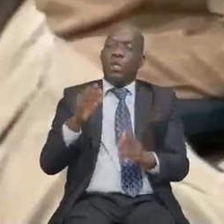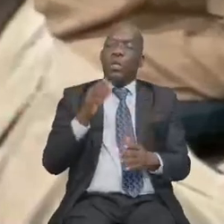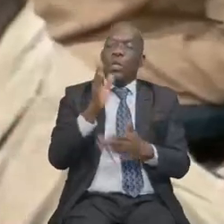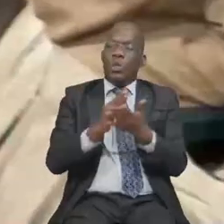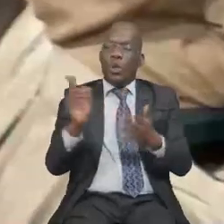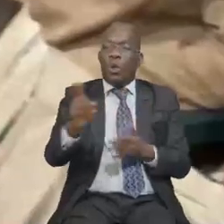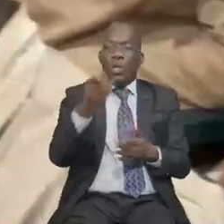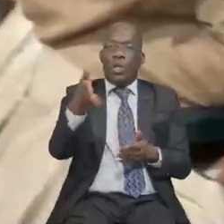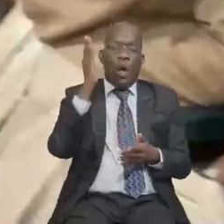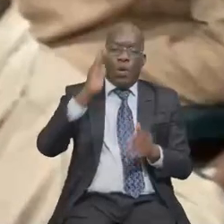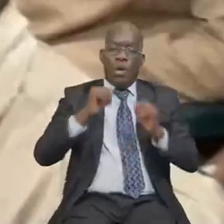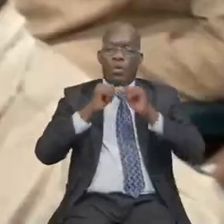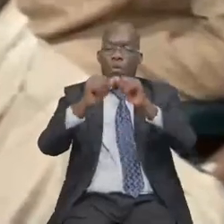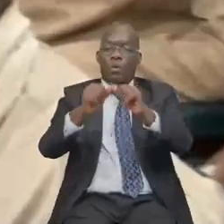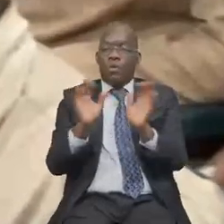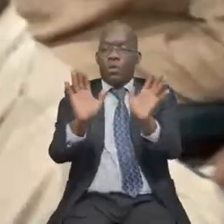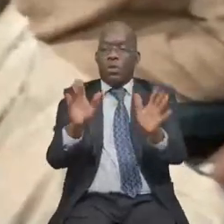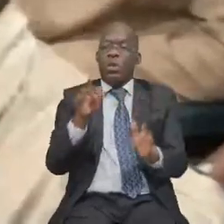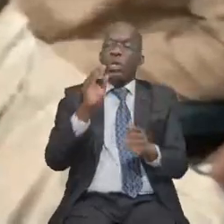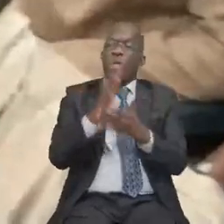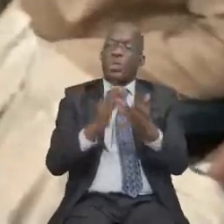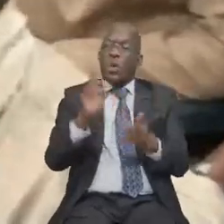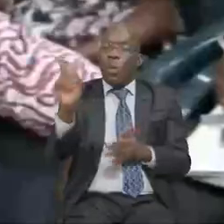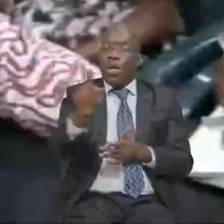élever. Je dis, quelqu'un là-bas va élever.